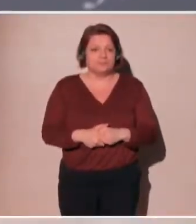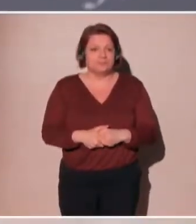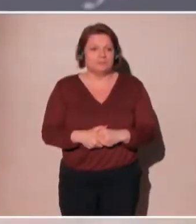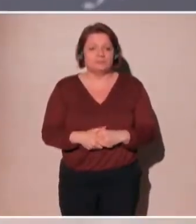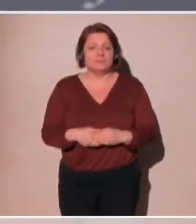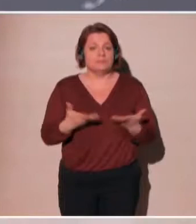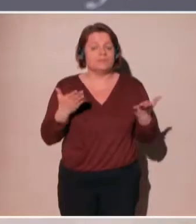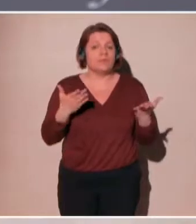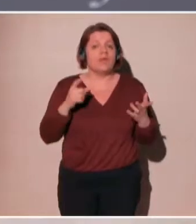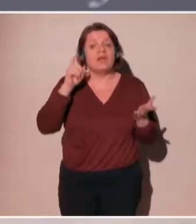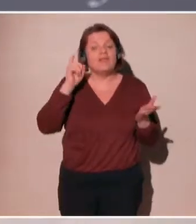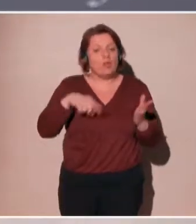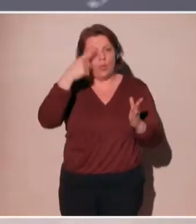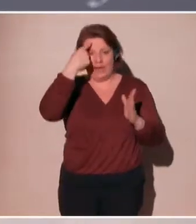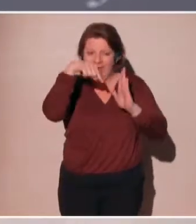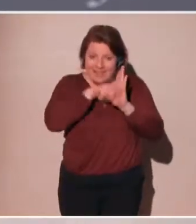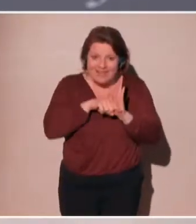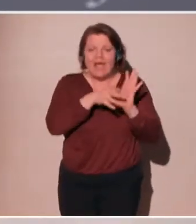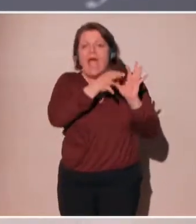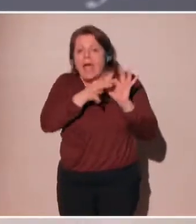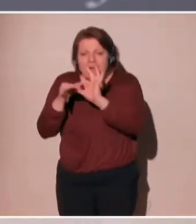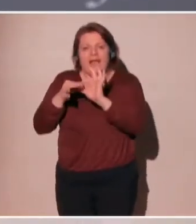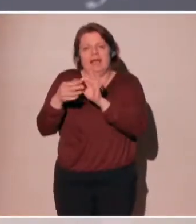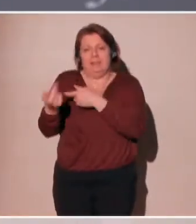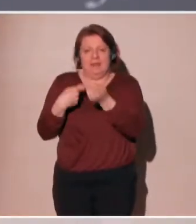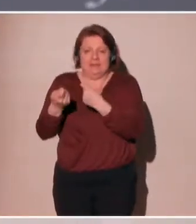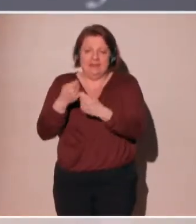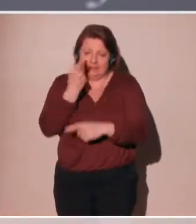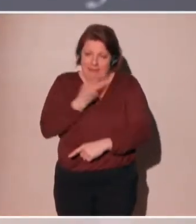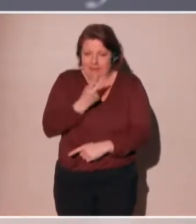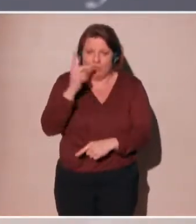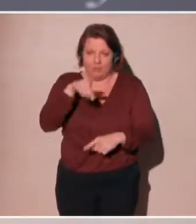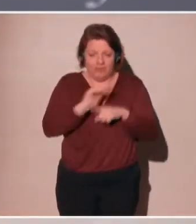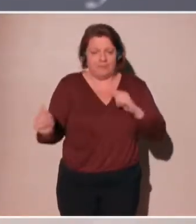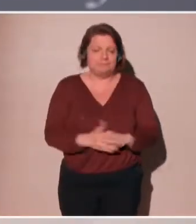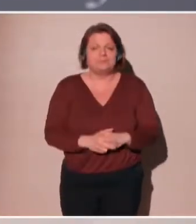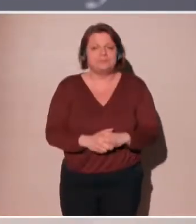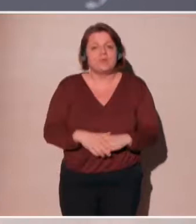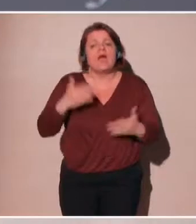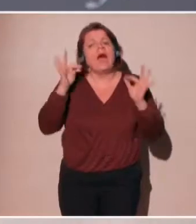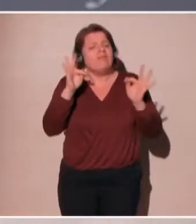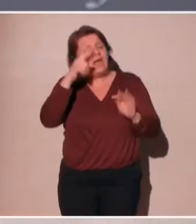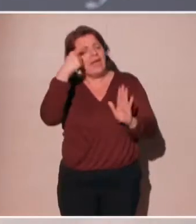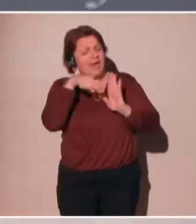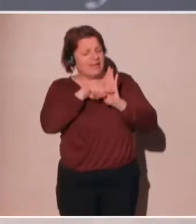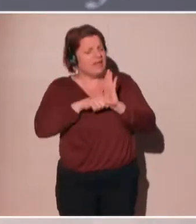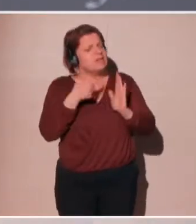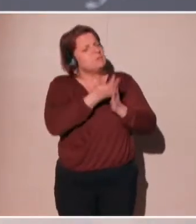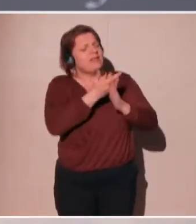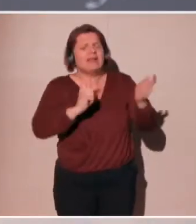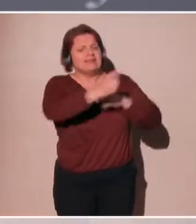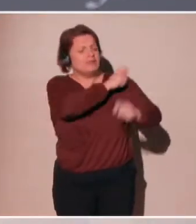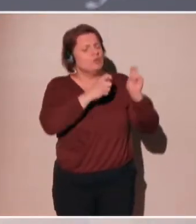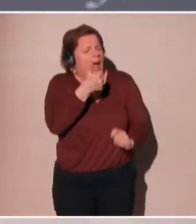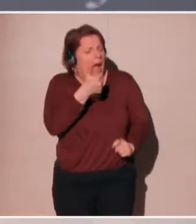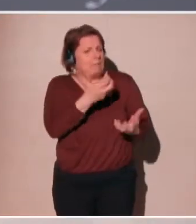Donc, il faut faire de l'éthique et du business. D'accord ? Et sur l'éthique, par rapport aux discussions qu'il y a eu ce matin, il y a quelque chose qui m'a un peu frappé, c'est je ne